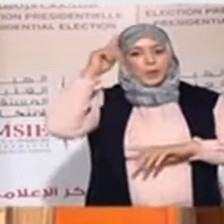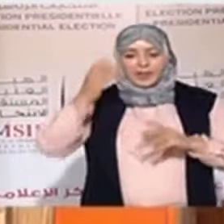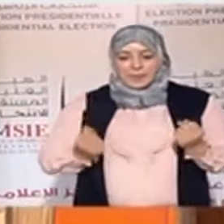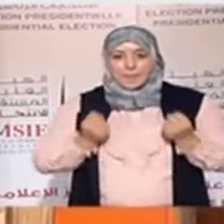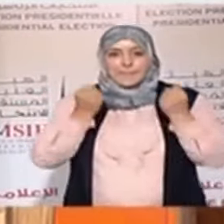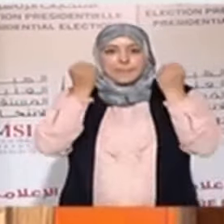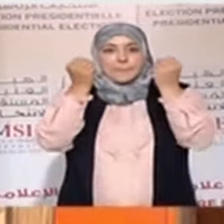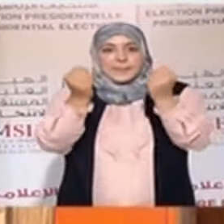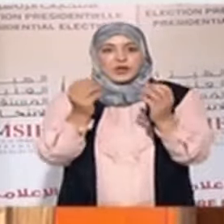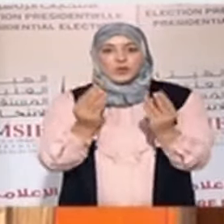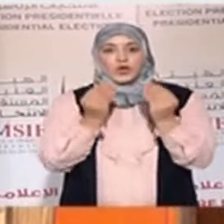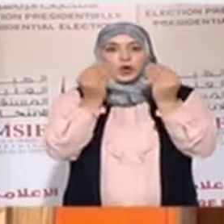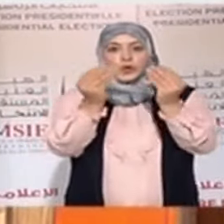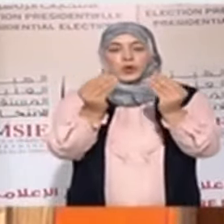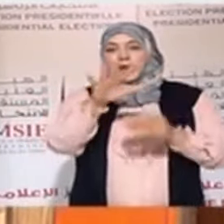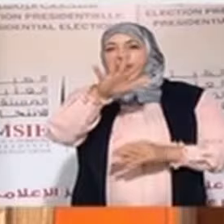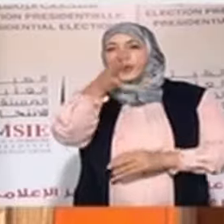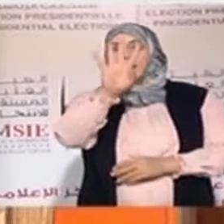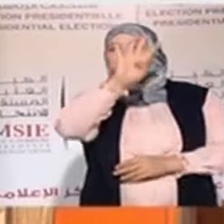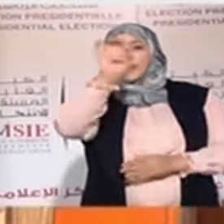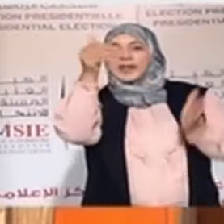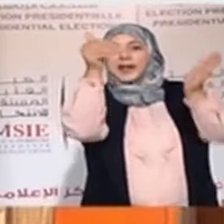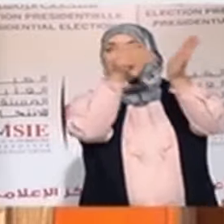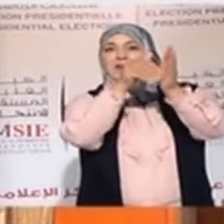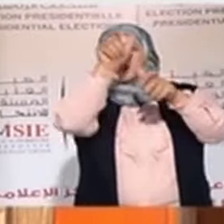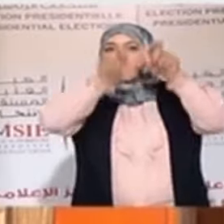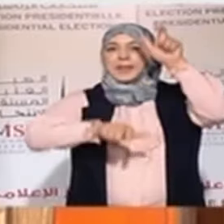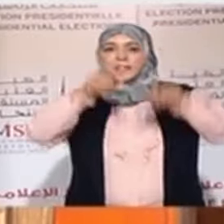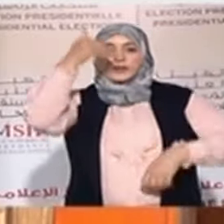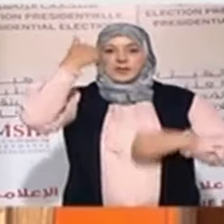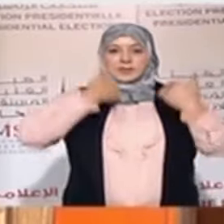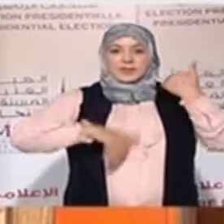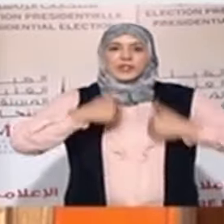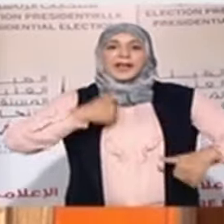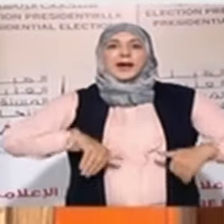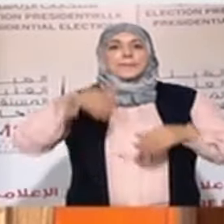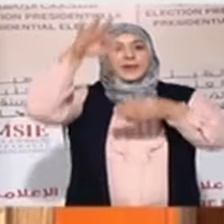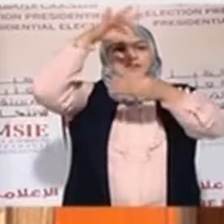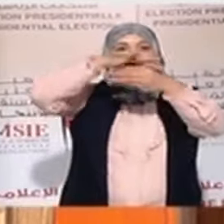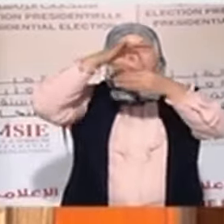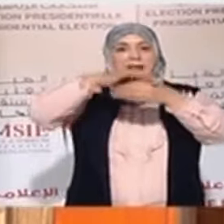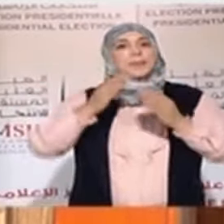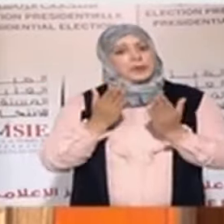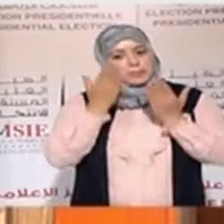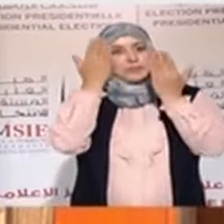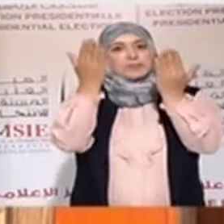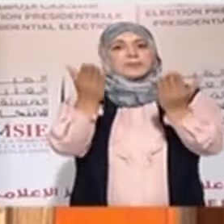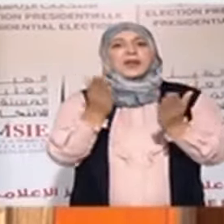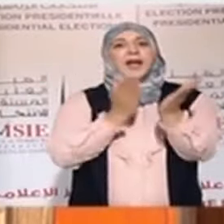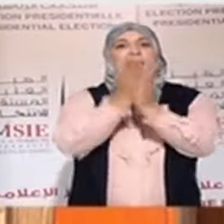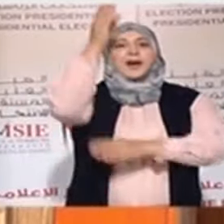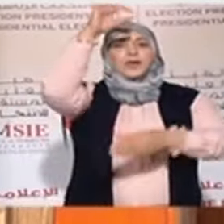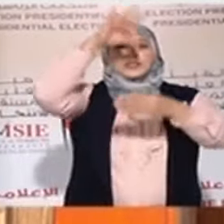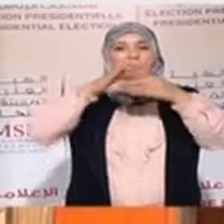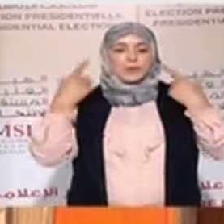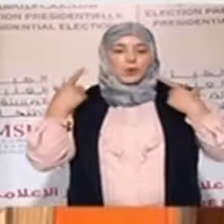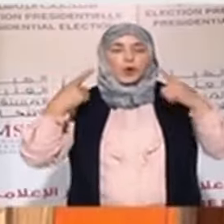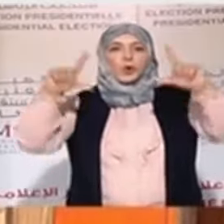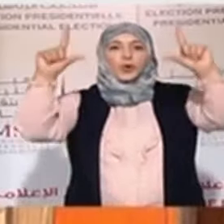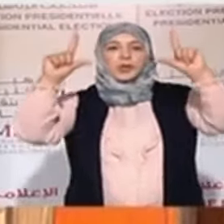المجهود إلى تمكين حوالي 40,000 ناخب حامل الإعاقة من ممارسة حقهم الانتخابي بكل